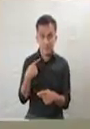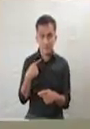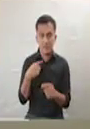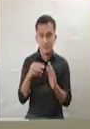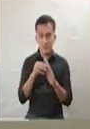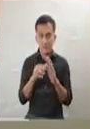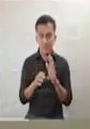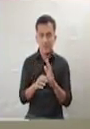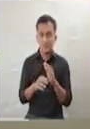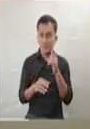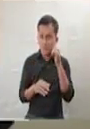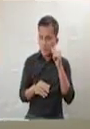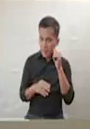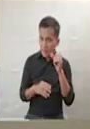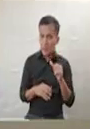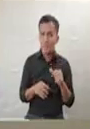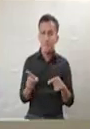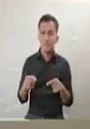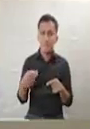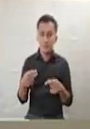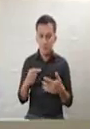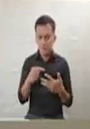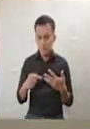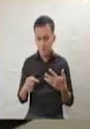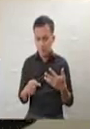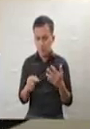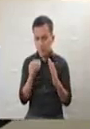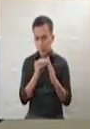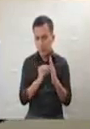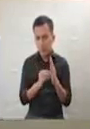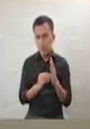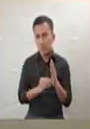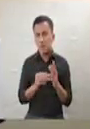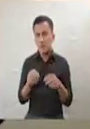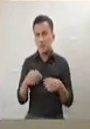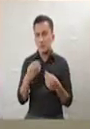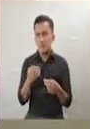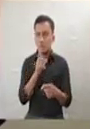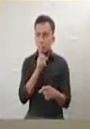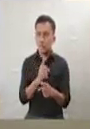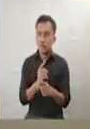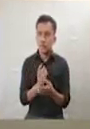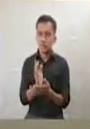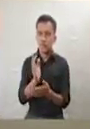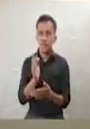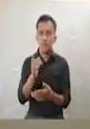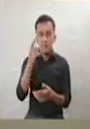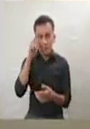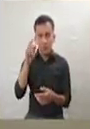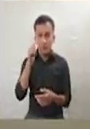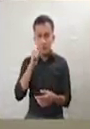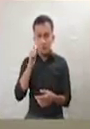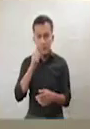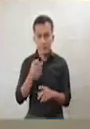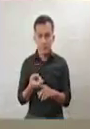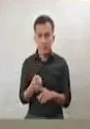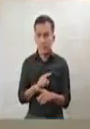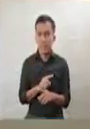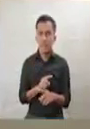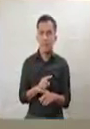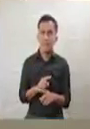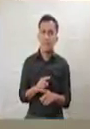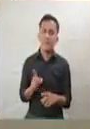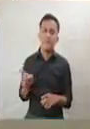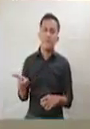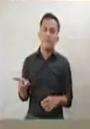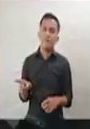for Women at meron tayong mga provision doon na nagbibigay ng tunay na karapatan sa mga babae magmula sa kanilang